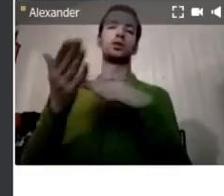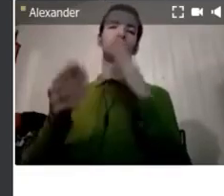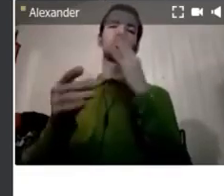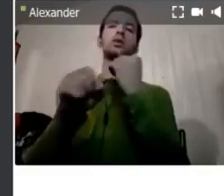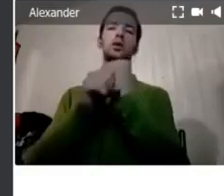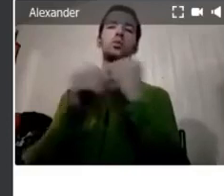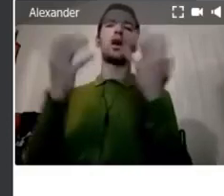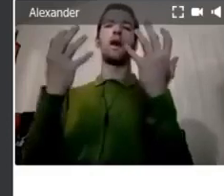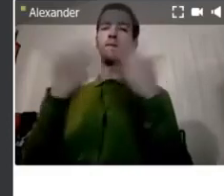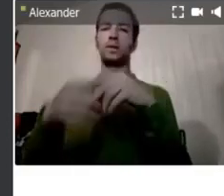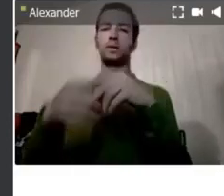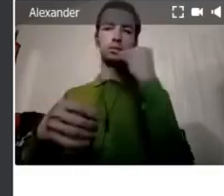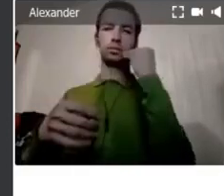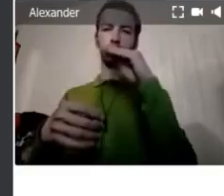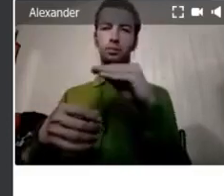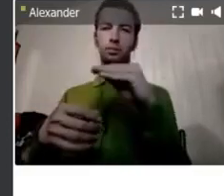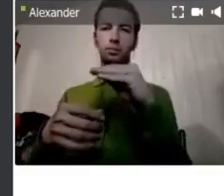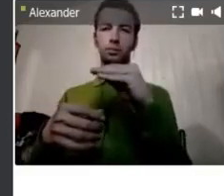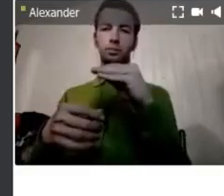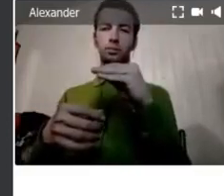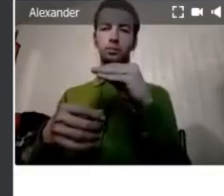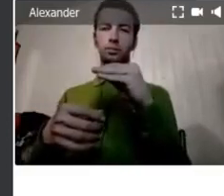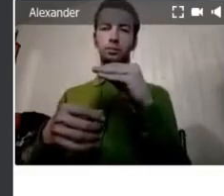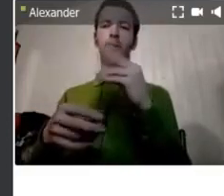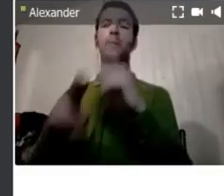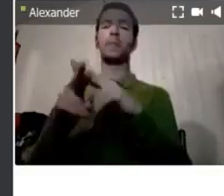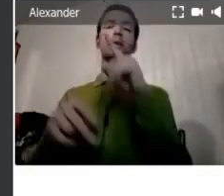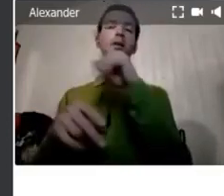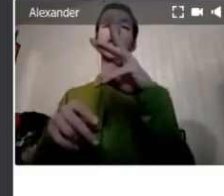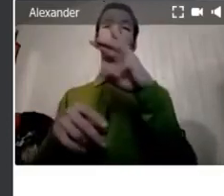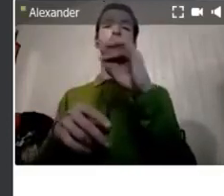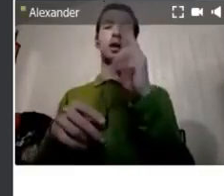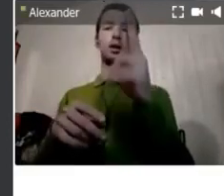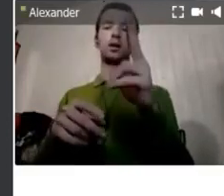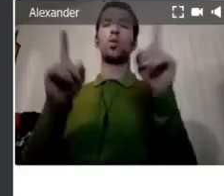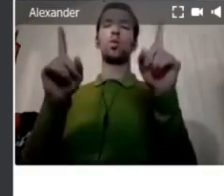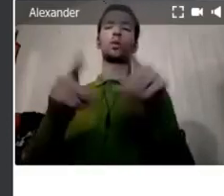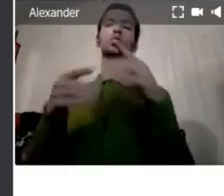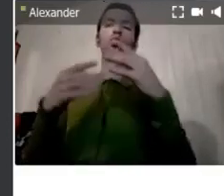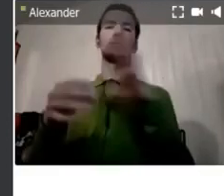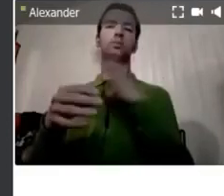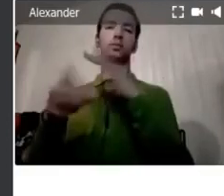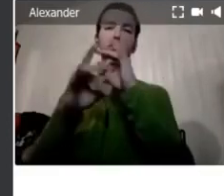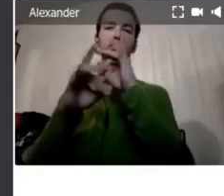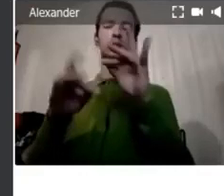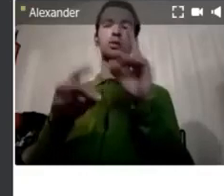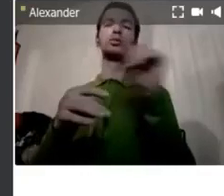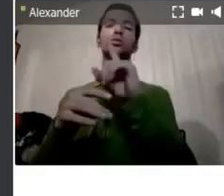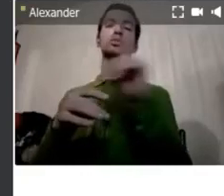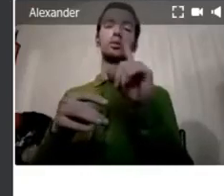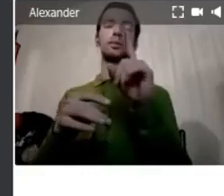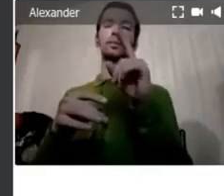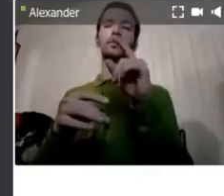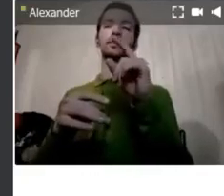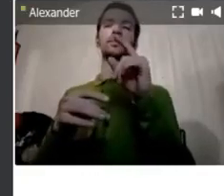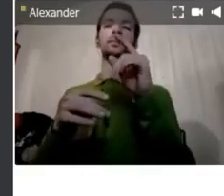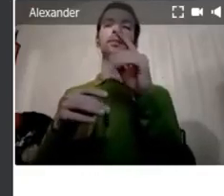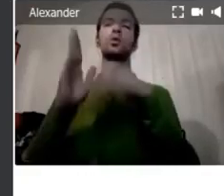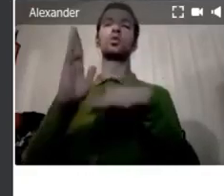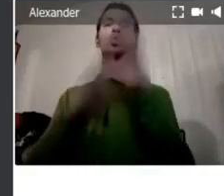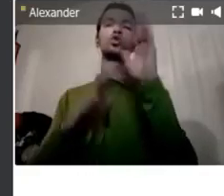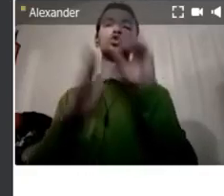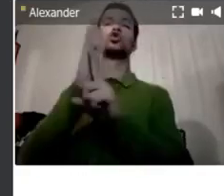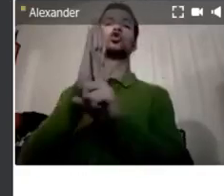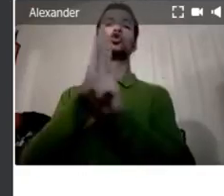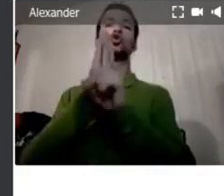это делать, если у вас финансы позволяют. Я все-таки, моя рекомендация такая, начинайте все-таки с программы